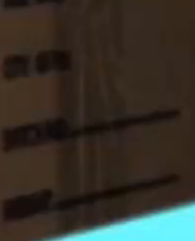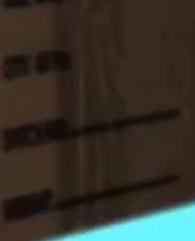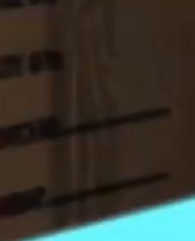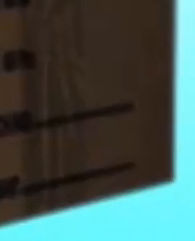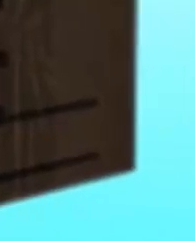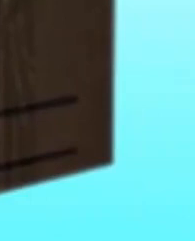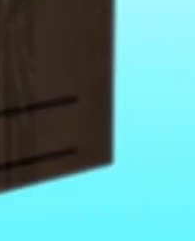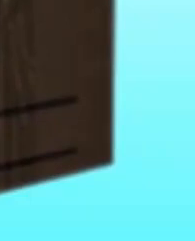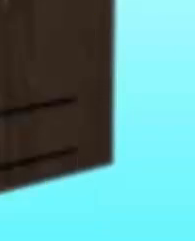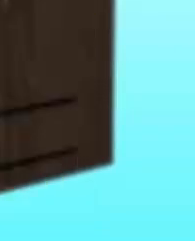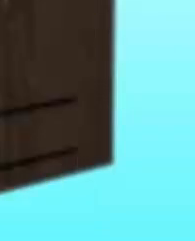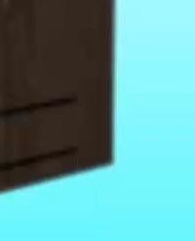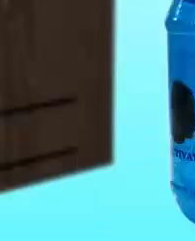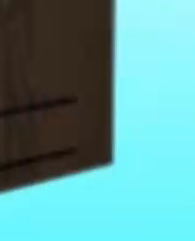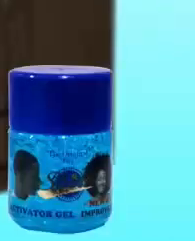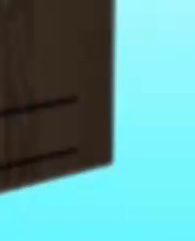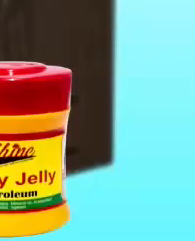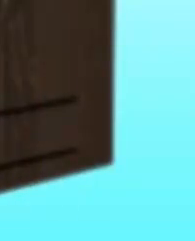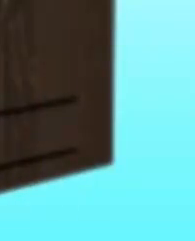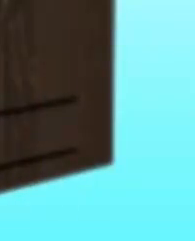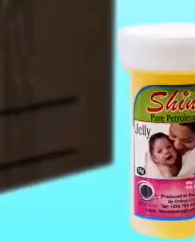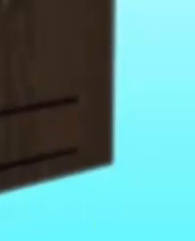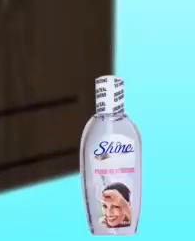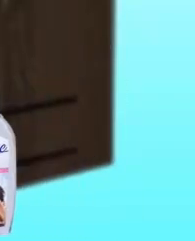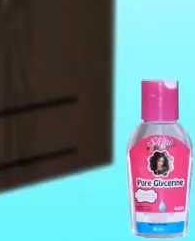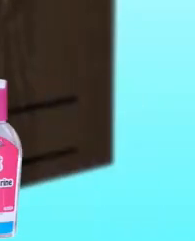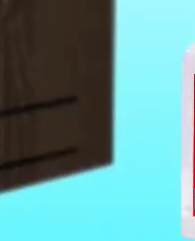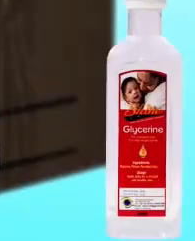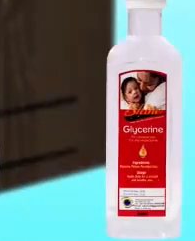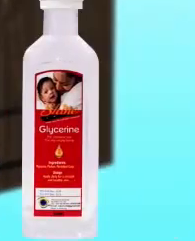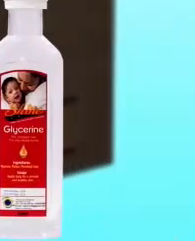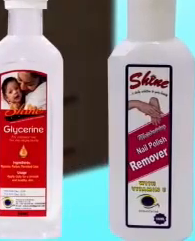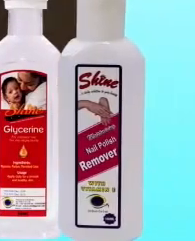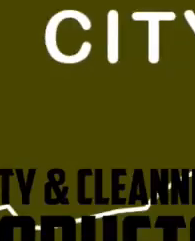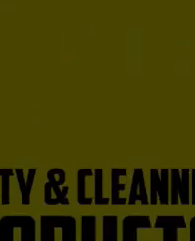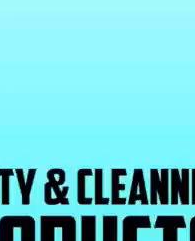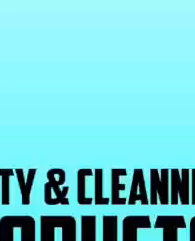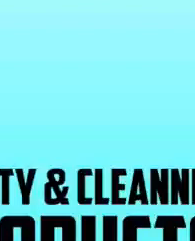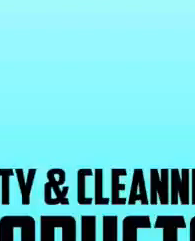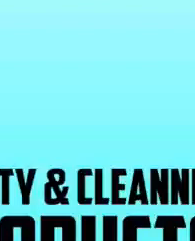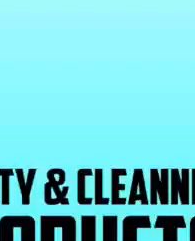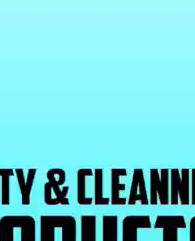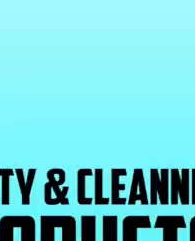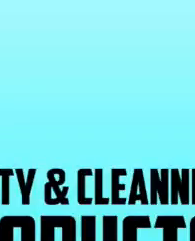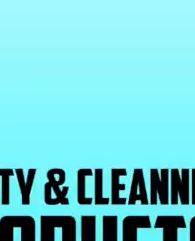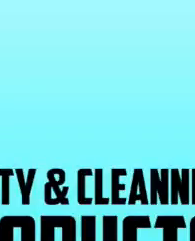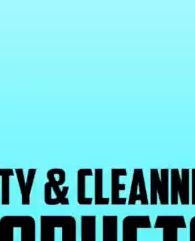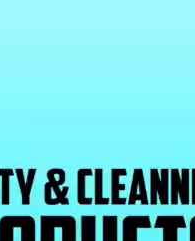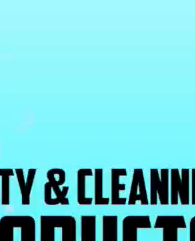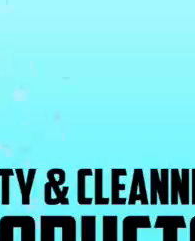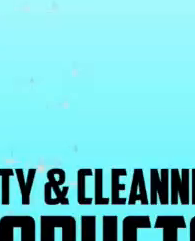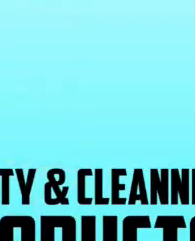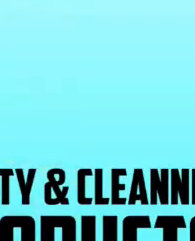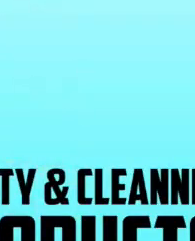0783 45 68 91 maze ibyiza bya Shine biriho ikirango cy'ubuziranenge cya RSB tubisakaze mu Rwanda